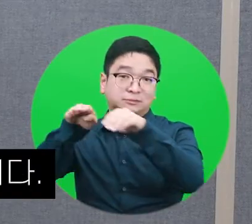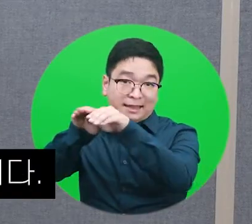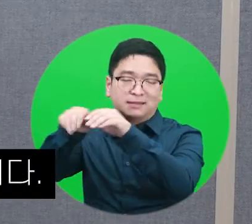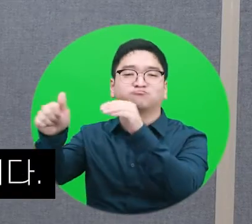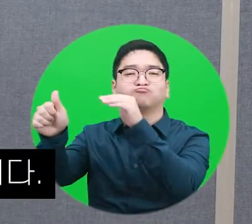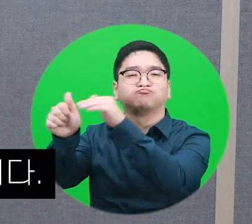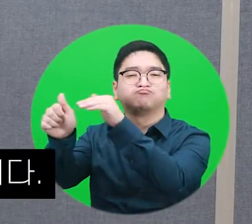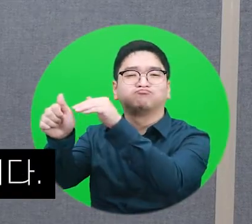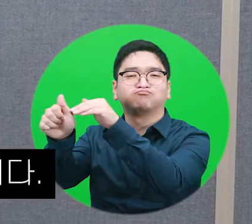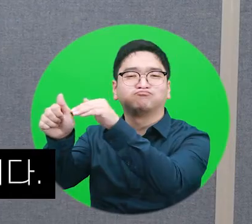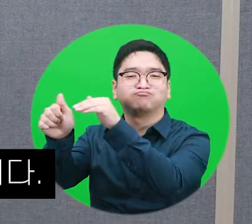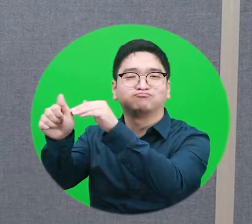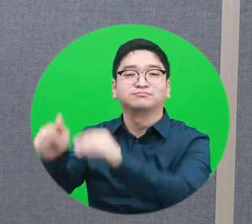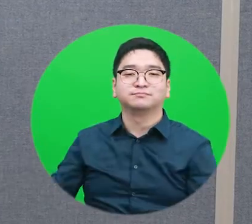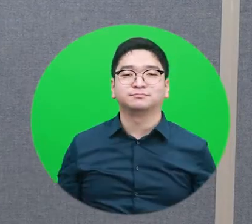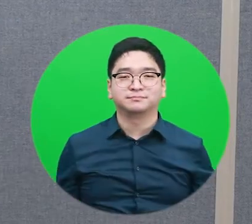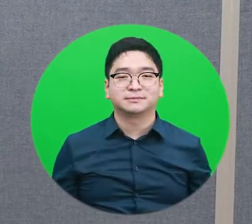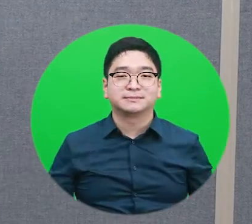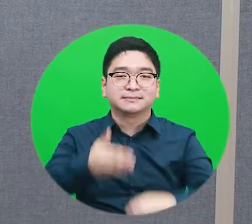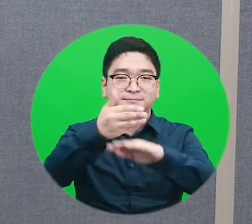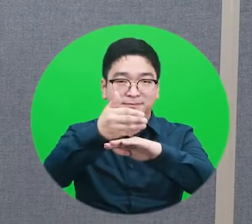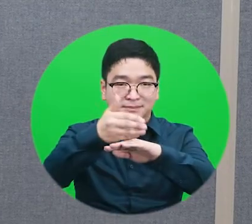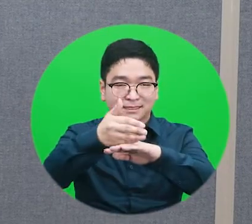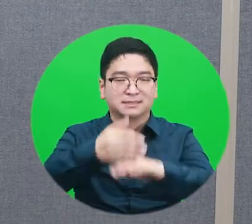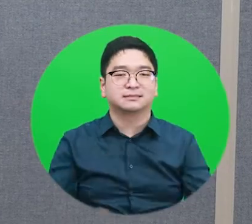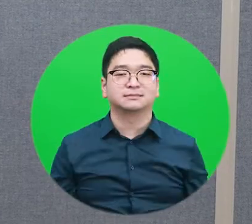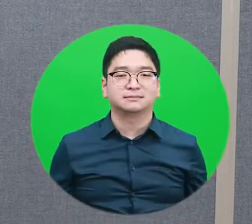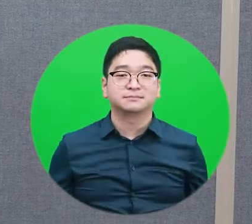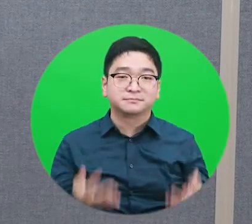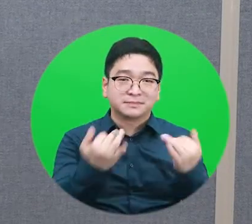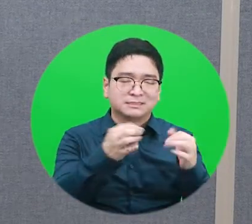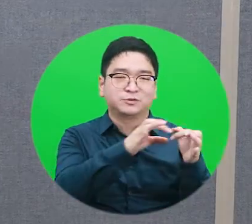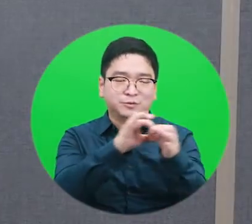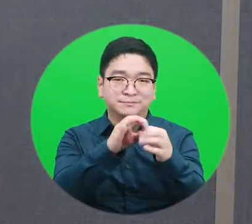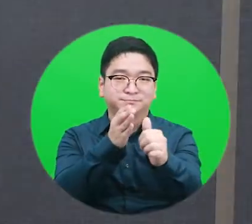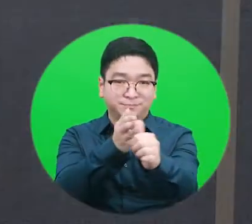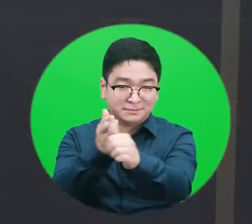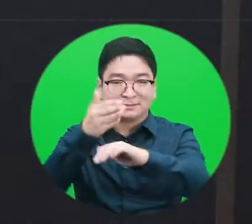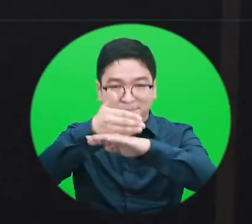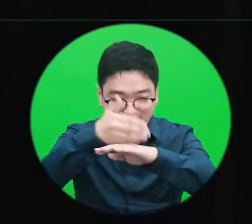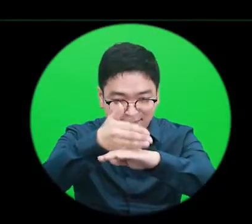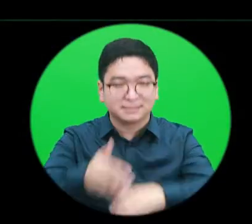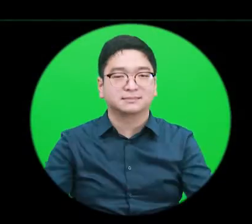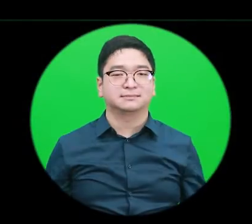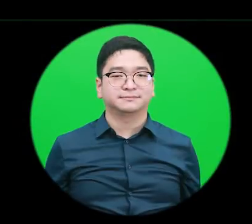두드려 주시면 감사하겠습니다. 많은 참여 부탁드립니다. 감사합니다.